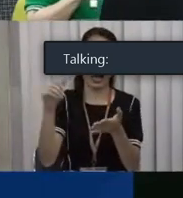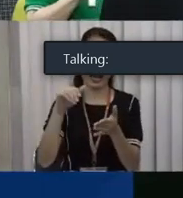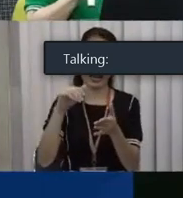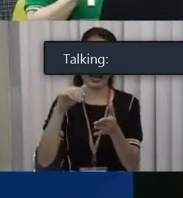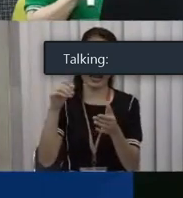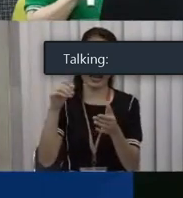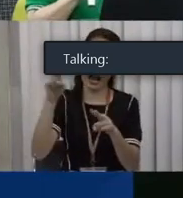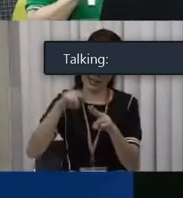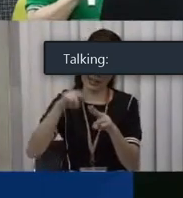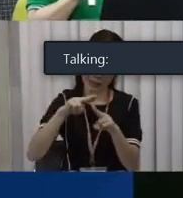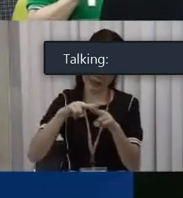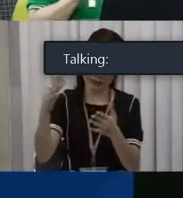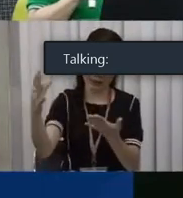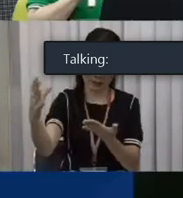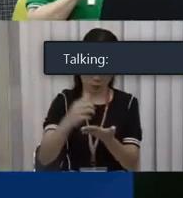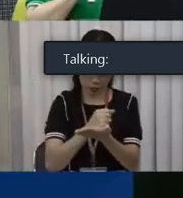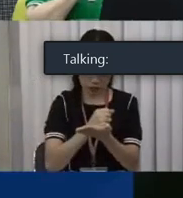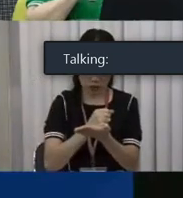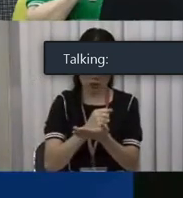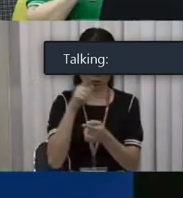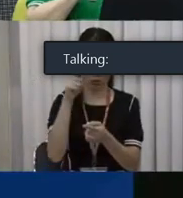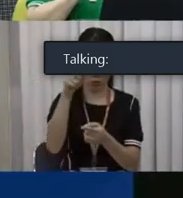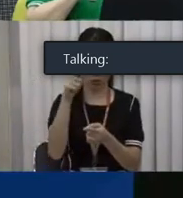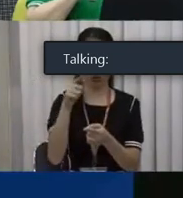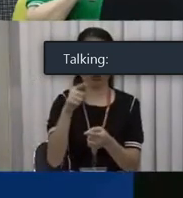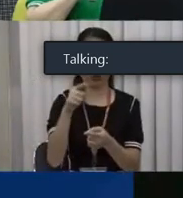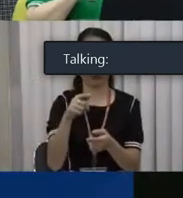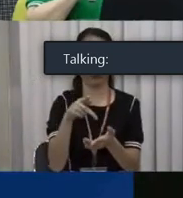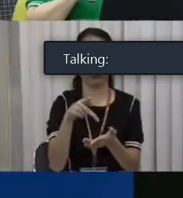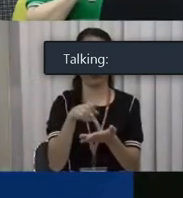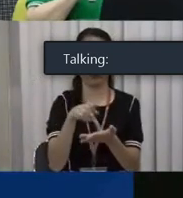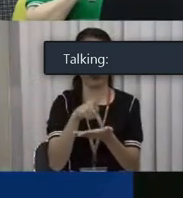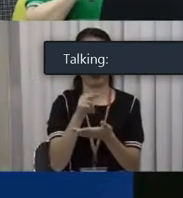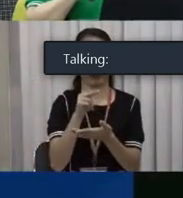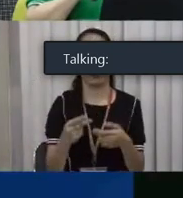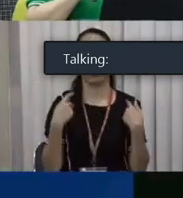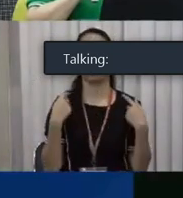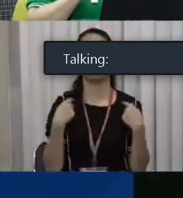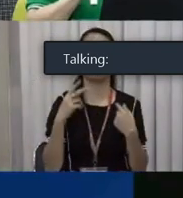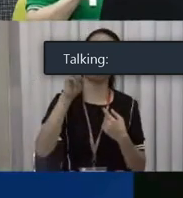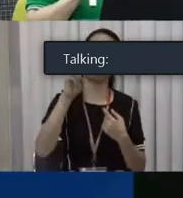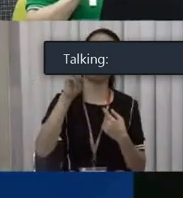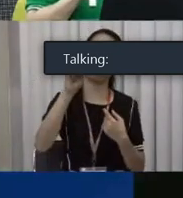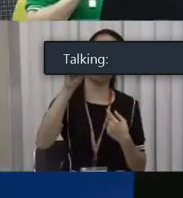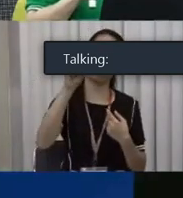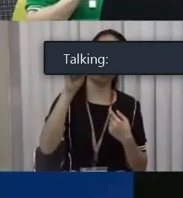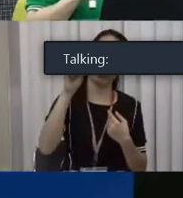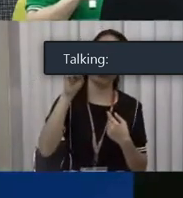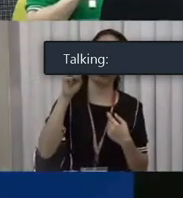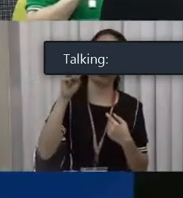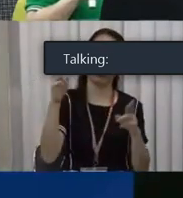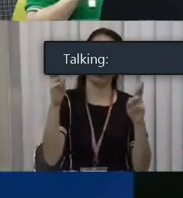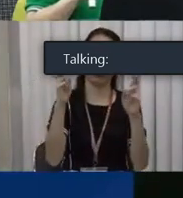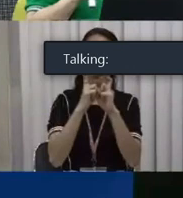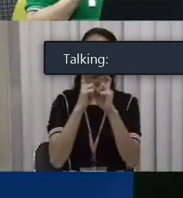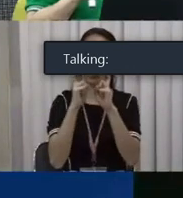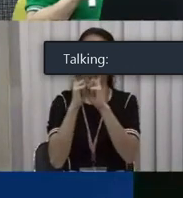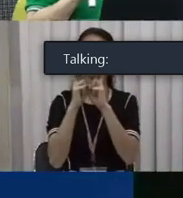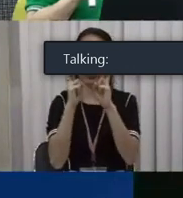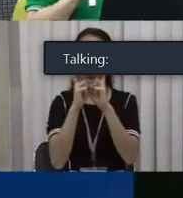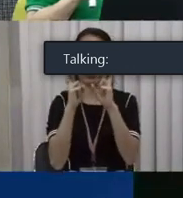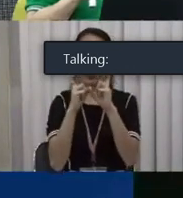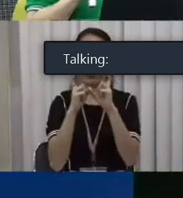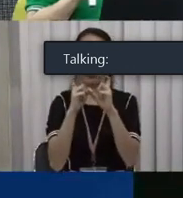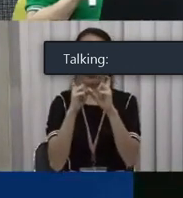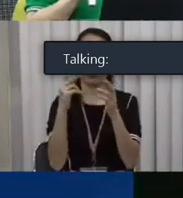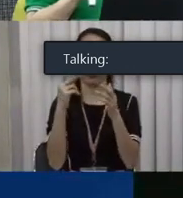Next is the holiday or premium pay. So ang atong holiday, regular holidays, naatay 12 ka regular holidays. Namely,